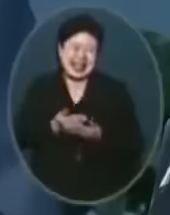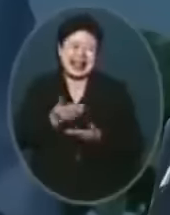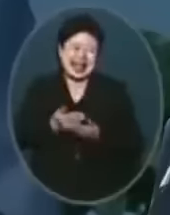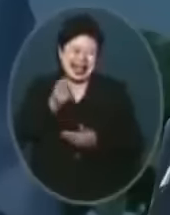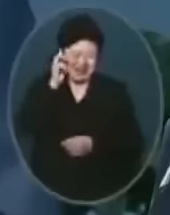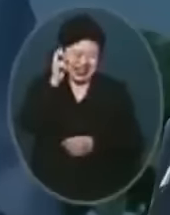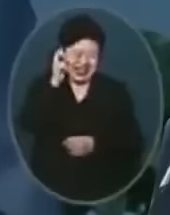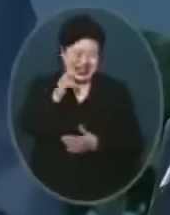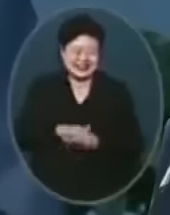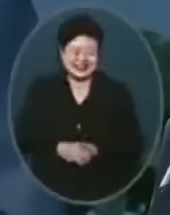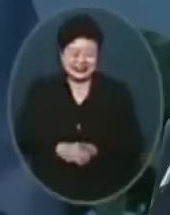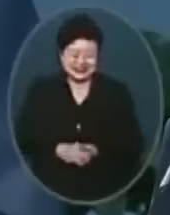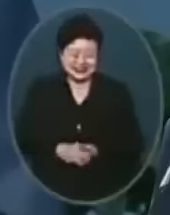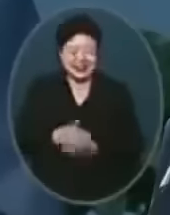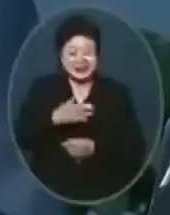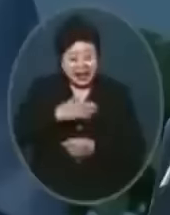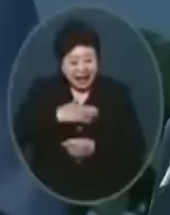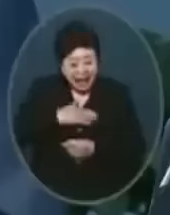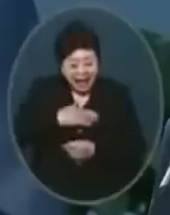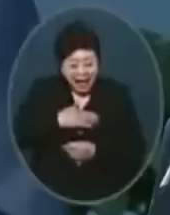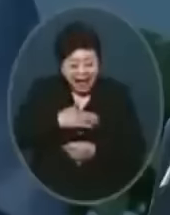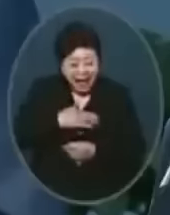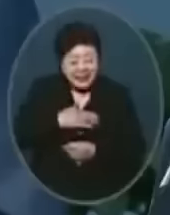했어요. 내가